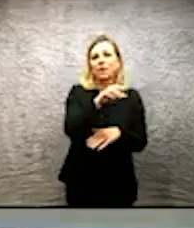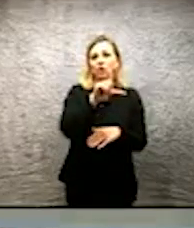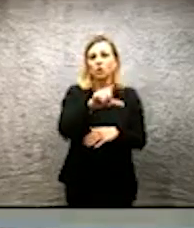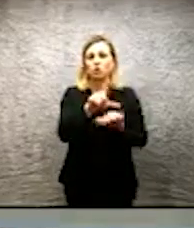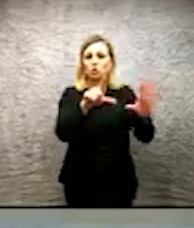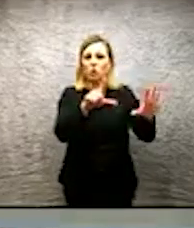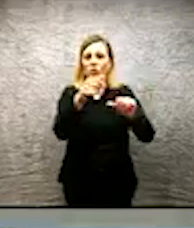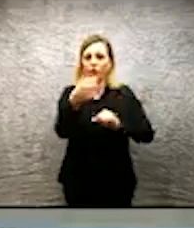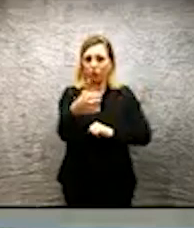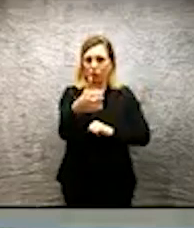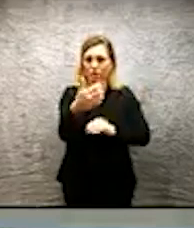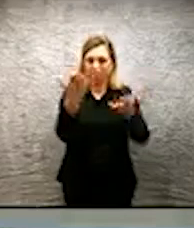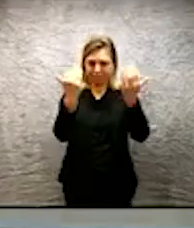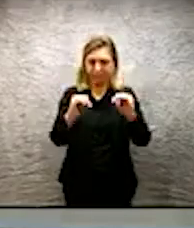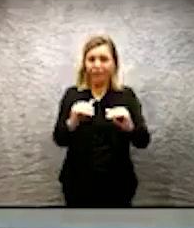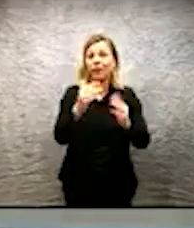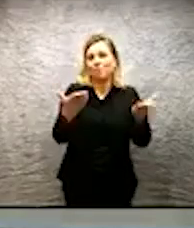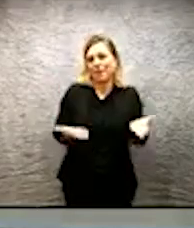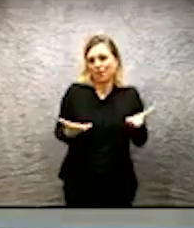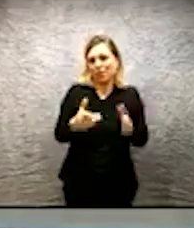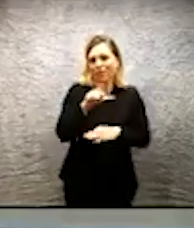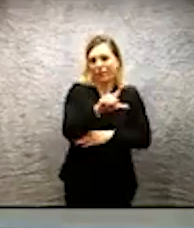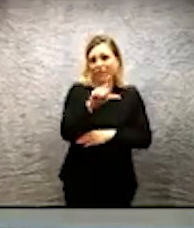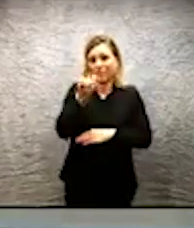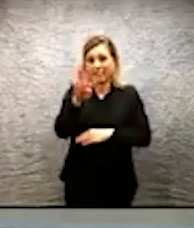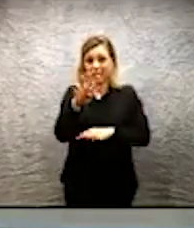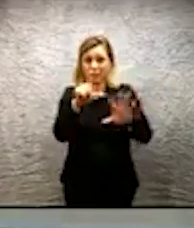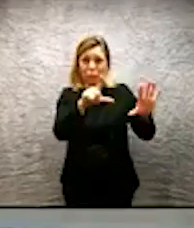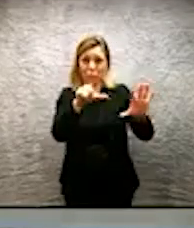2471, donc la 2472, qui est également